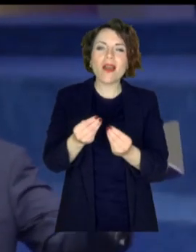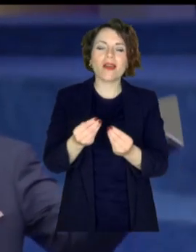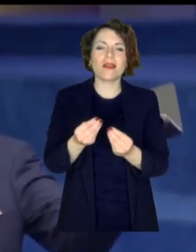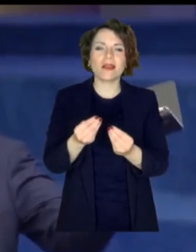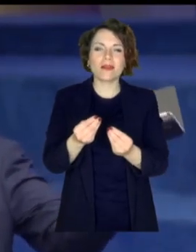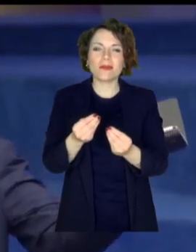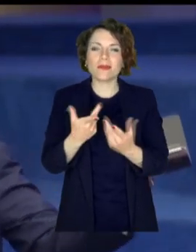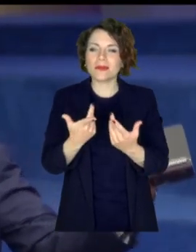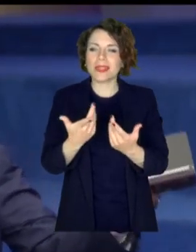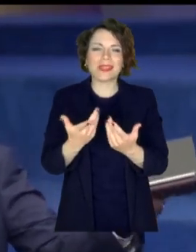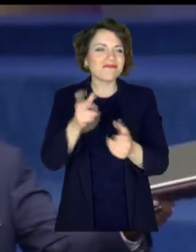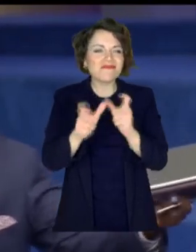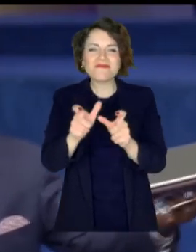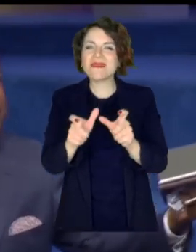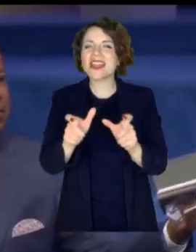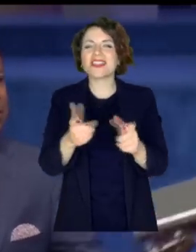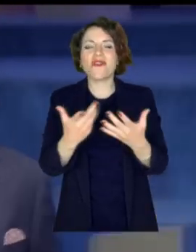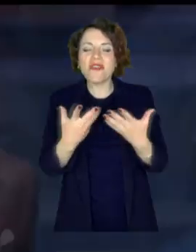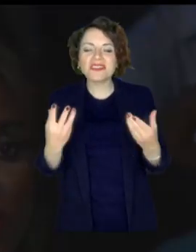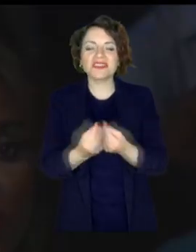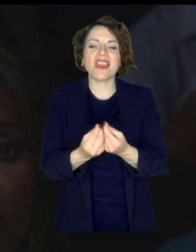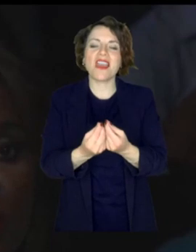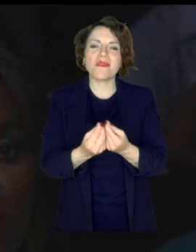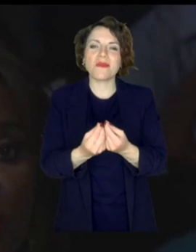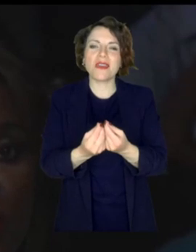al ministero collettivo della parola.